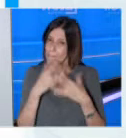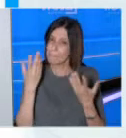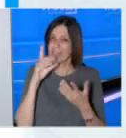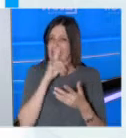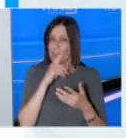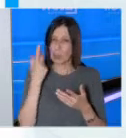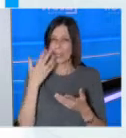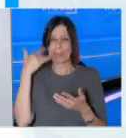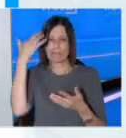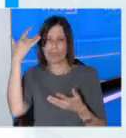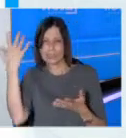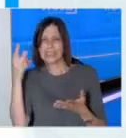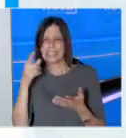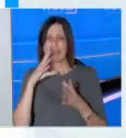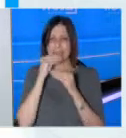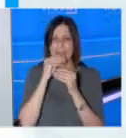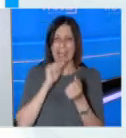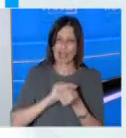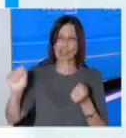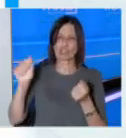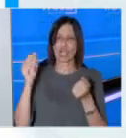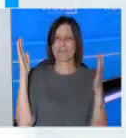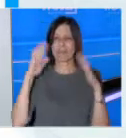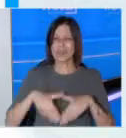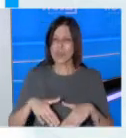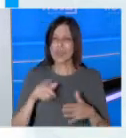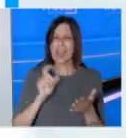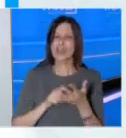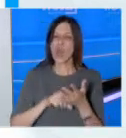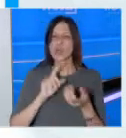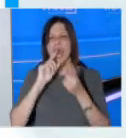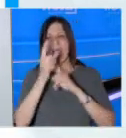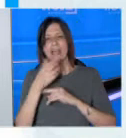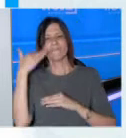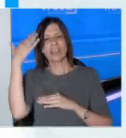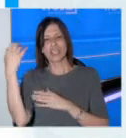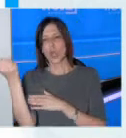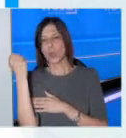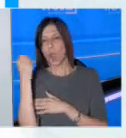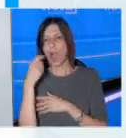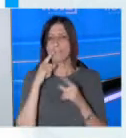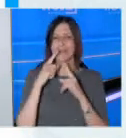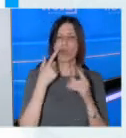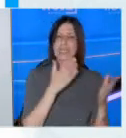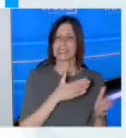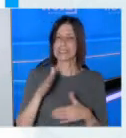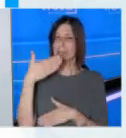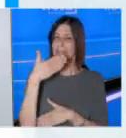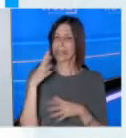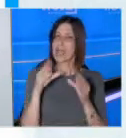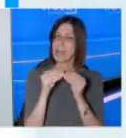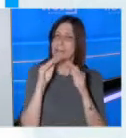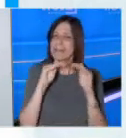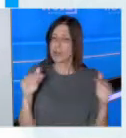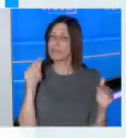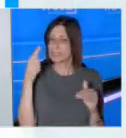ילדותי ופנטזיונרי זה לדבר על קטישה ומיתות. לדרוש להחליף את פנטזיות הכוח בדיבור על הסדר מדיני עם